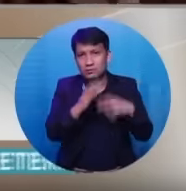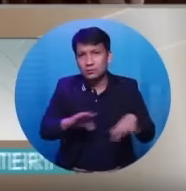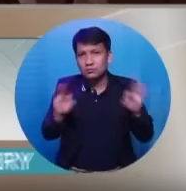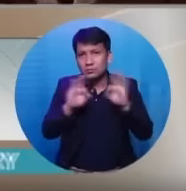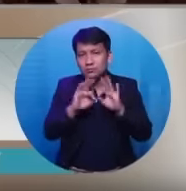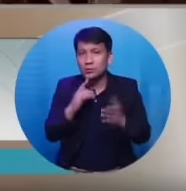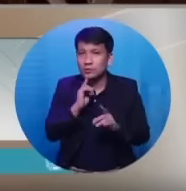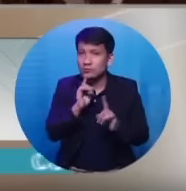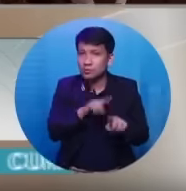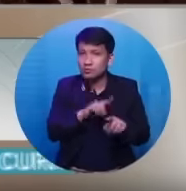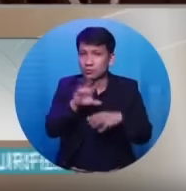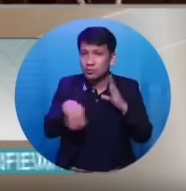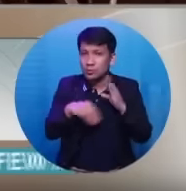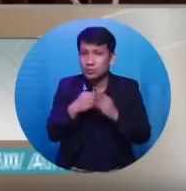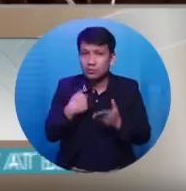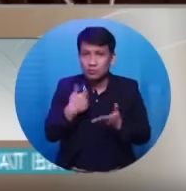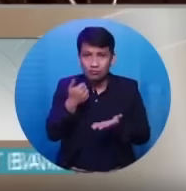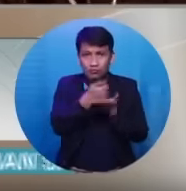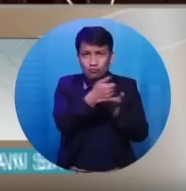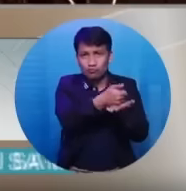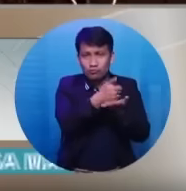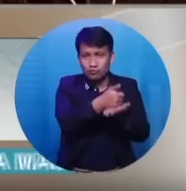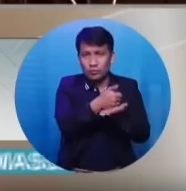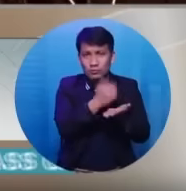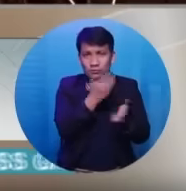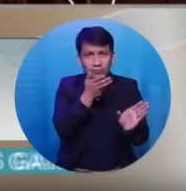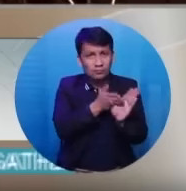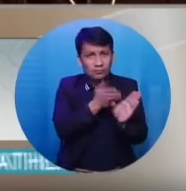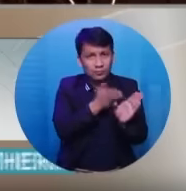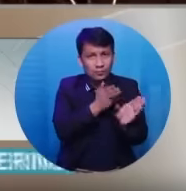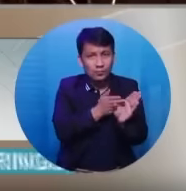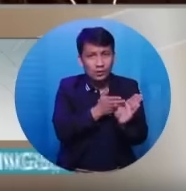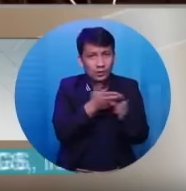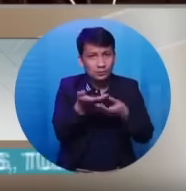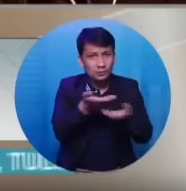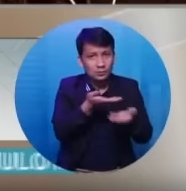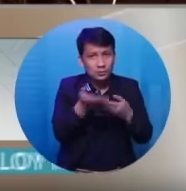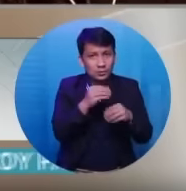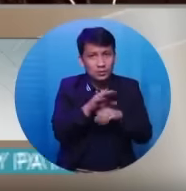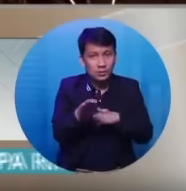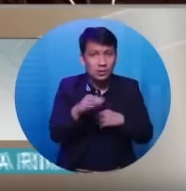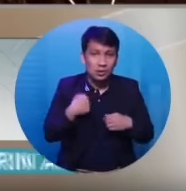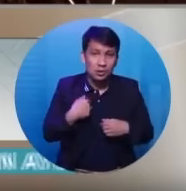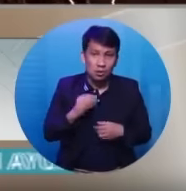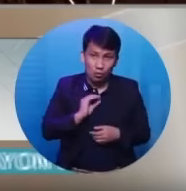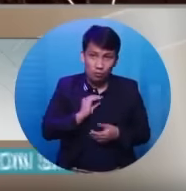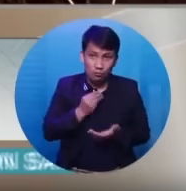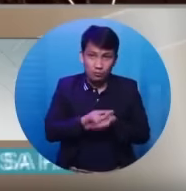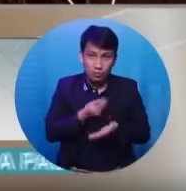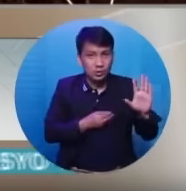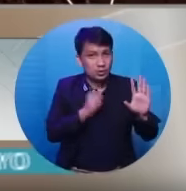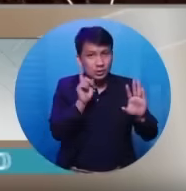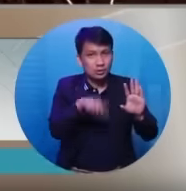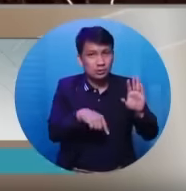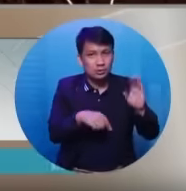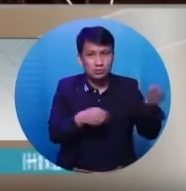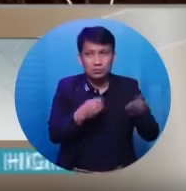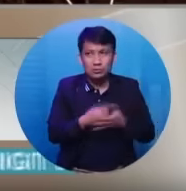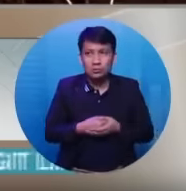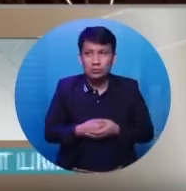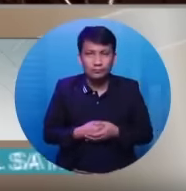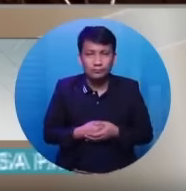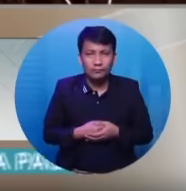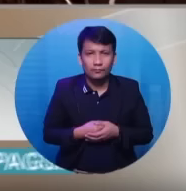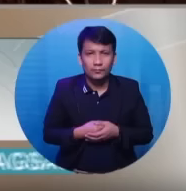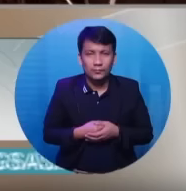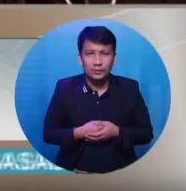dyan ako papasok, gusto ko kayong tulungan, sir, na magamot, ipakonsulta ko kayo sa isang psychiatrist, pera kung gagamitin, hindi mo pera. Di ba, sir? Ayaw mo nang